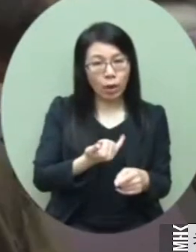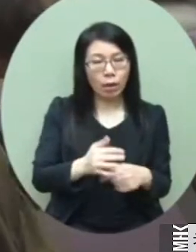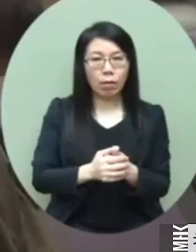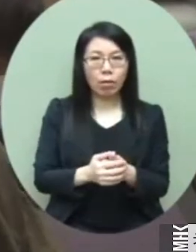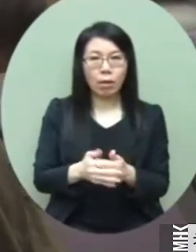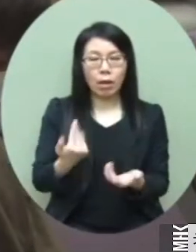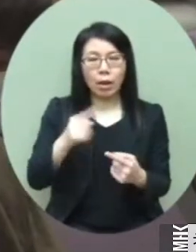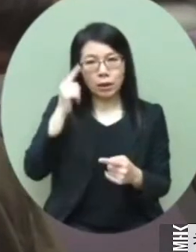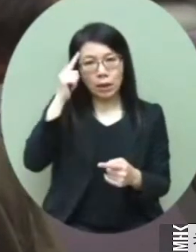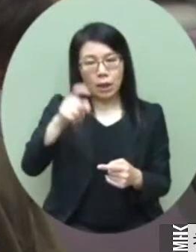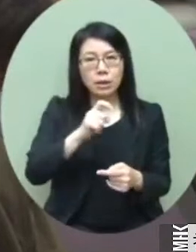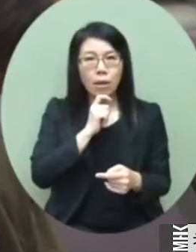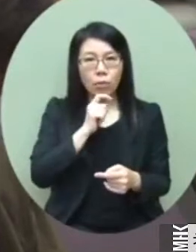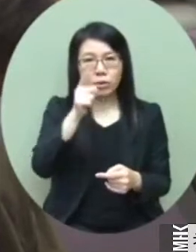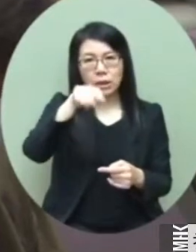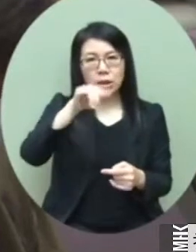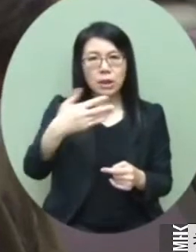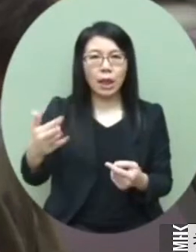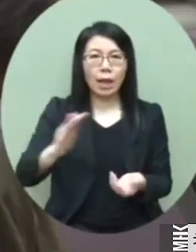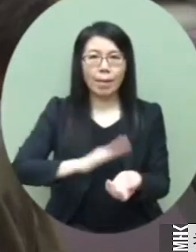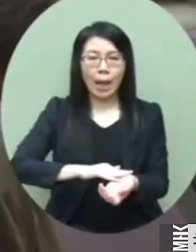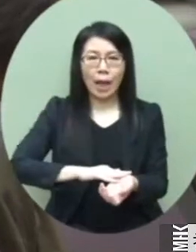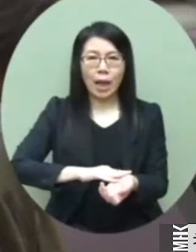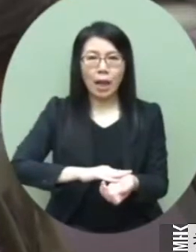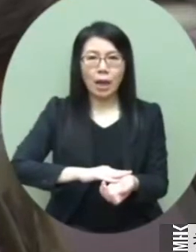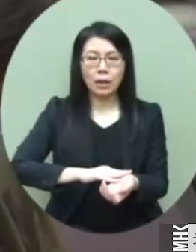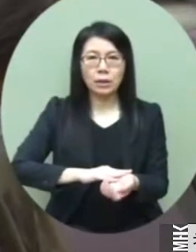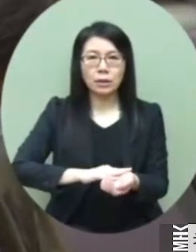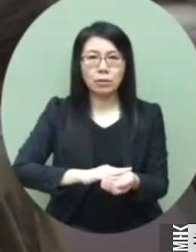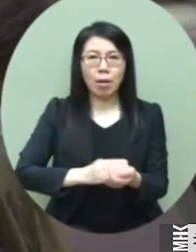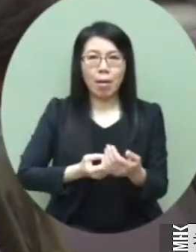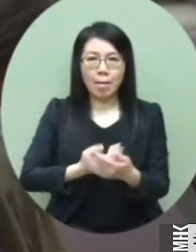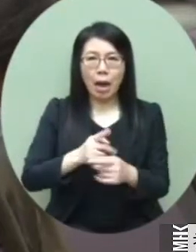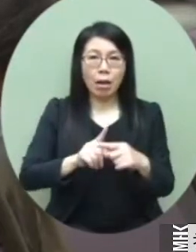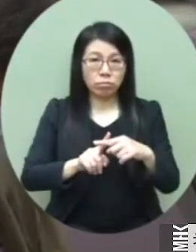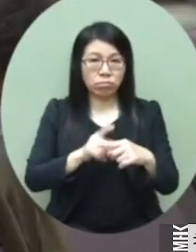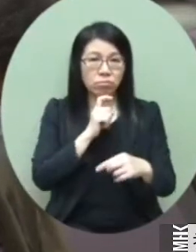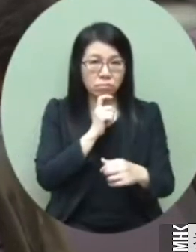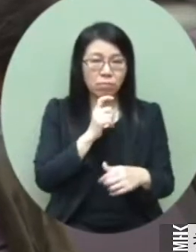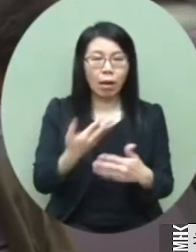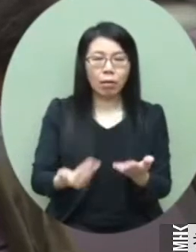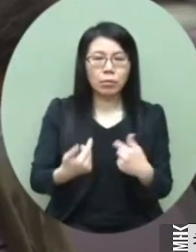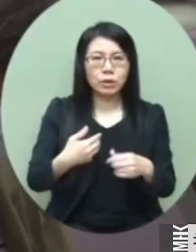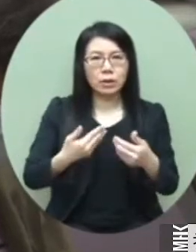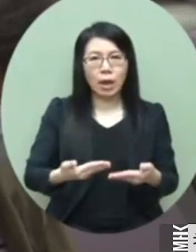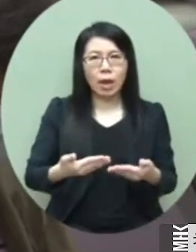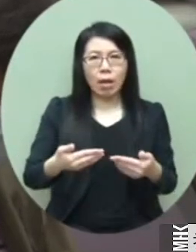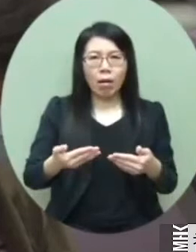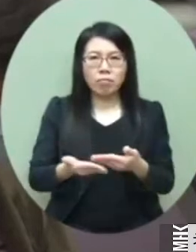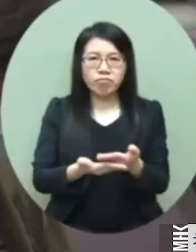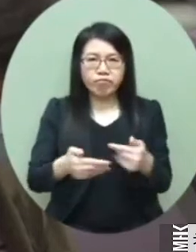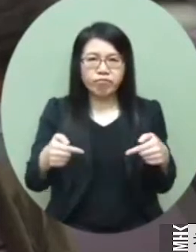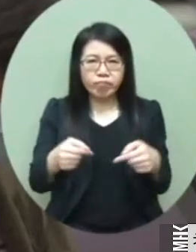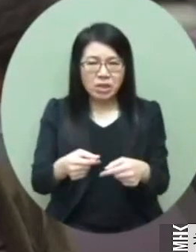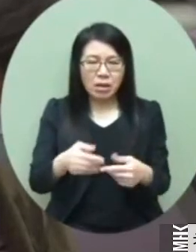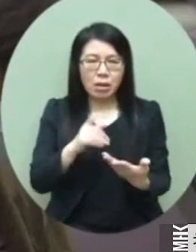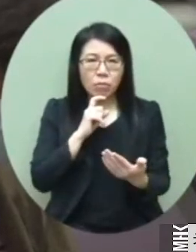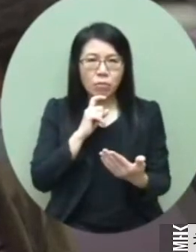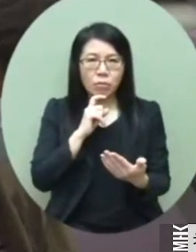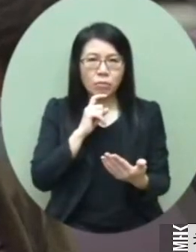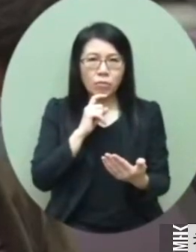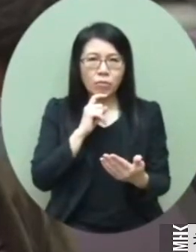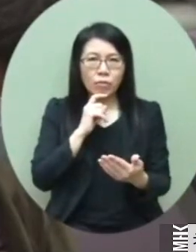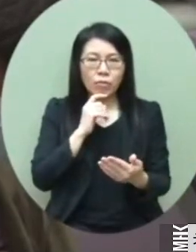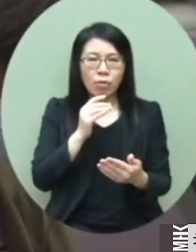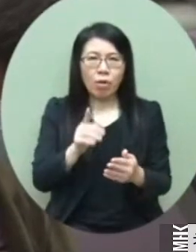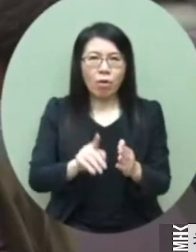右。那么现在决定要放宽社交距离限制，会否担心疫情出现反弹，使得好不容易取得的抗疫成果最后是功亏一